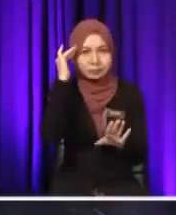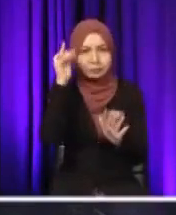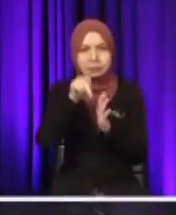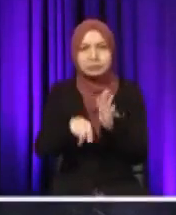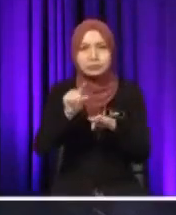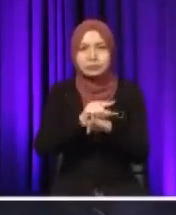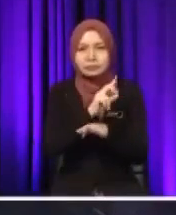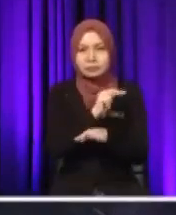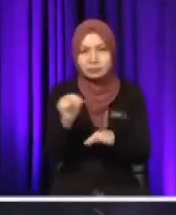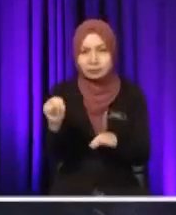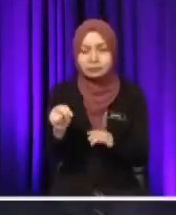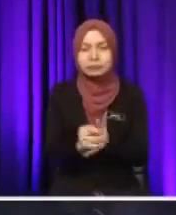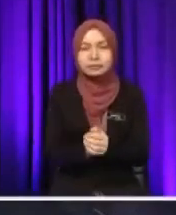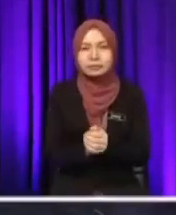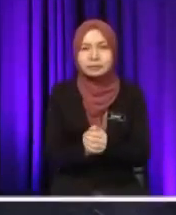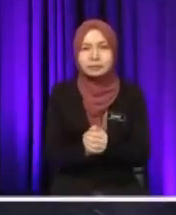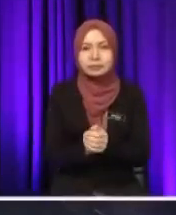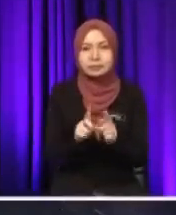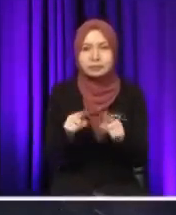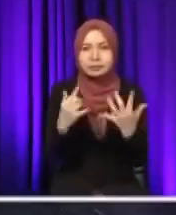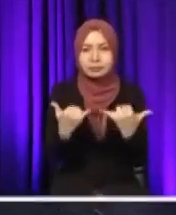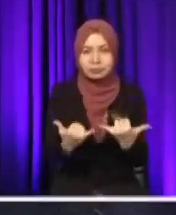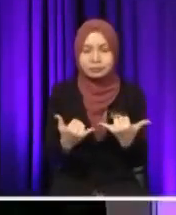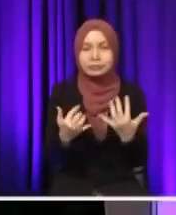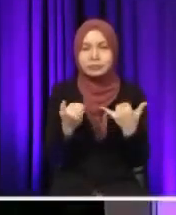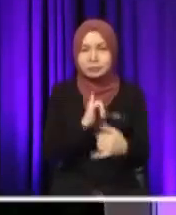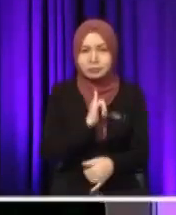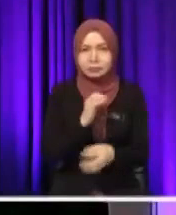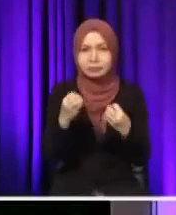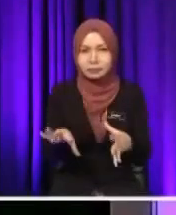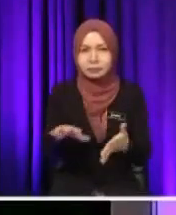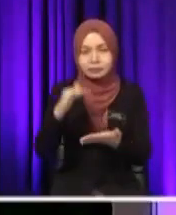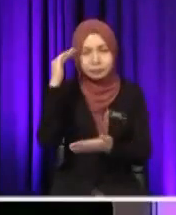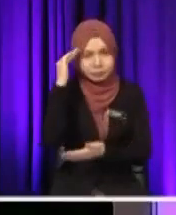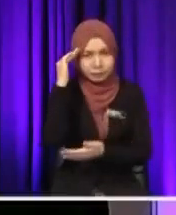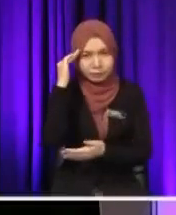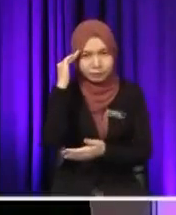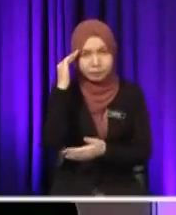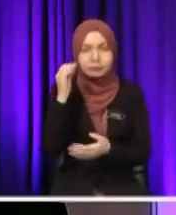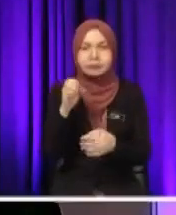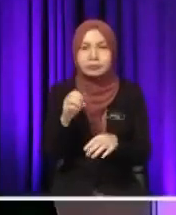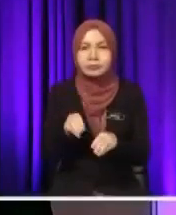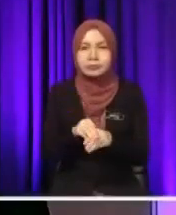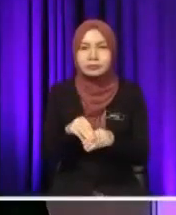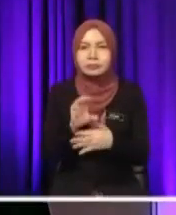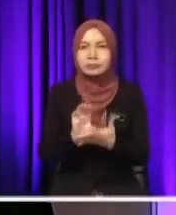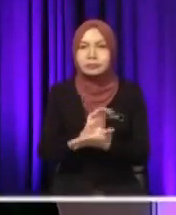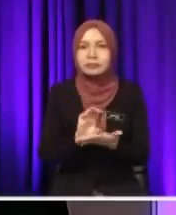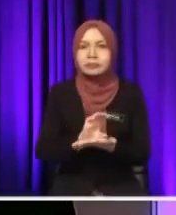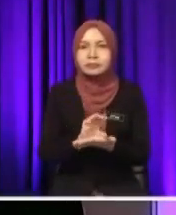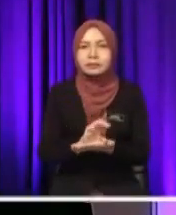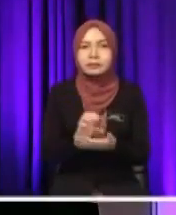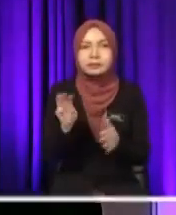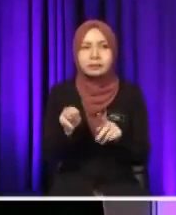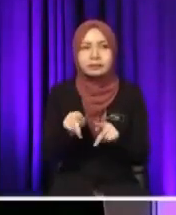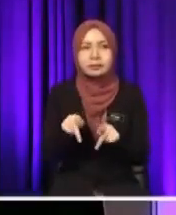dia. Tapi sekarang dah tahulah. Ya. Kalau dalam coklat yang kita makan satu hari tu. Coklat? Yes. Dalam coklat pun mengandungi minyak sawit.